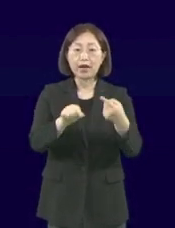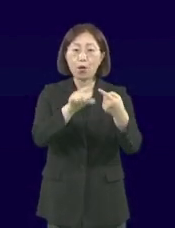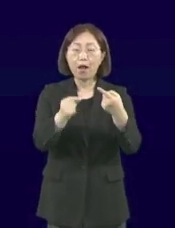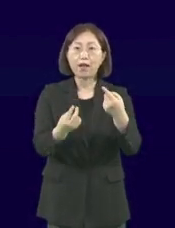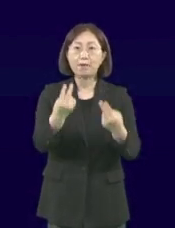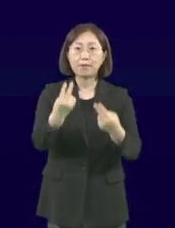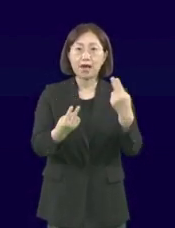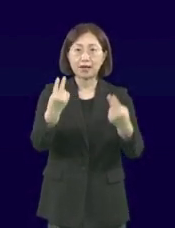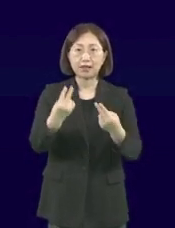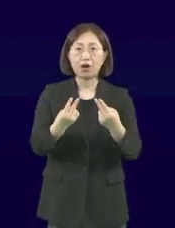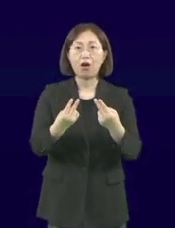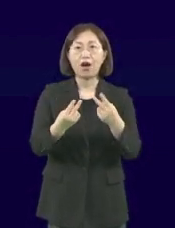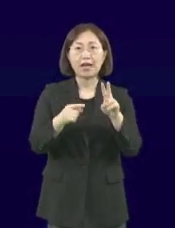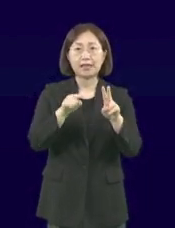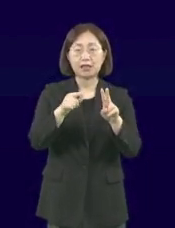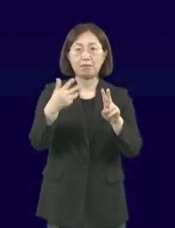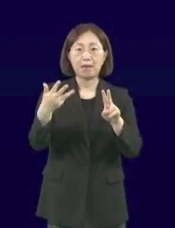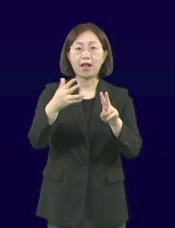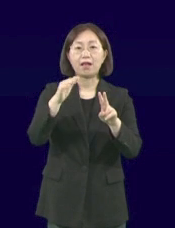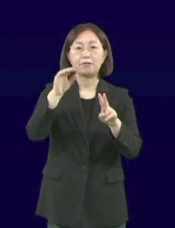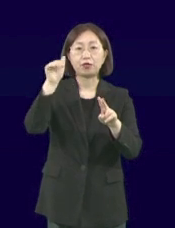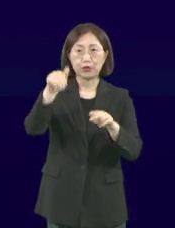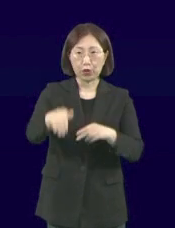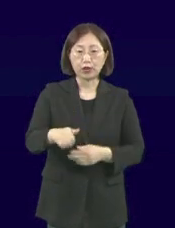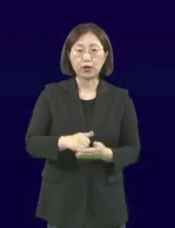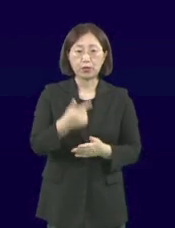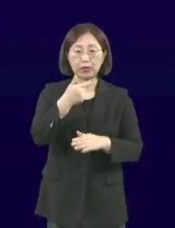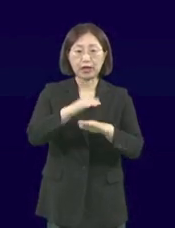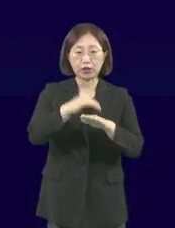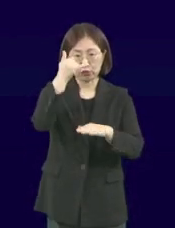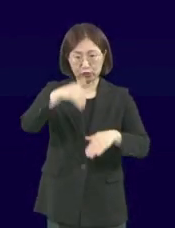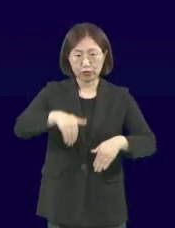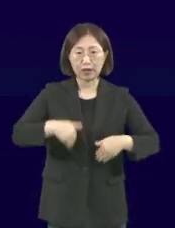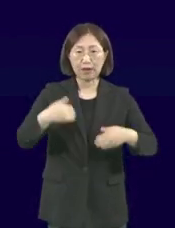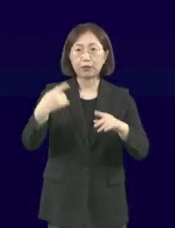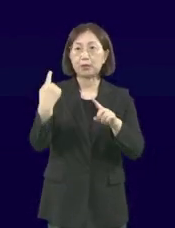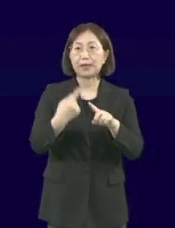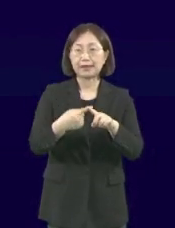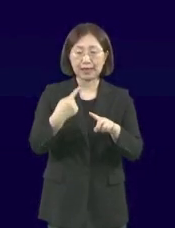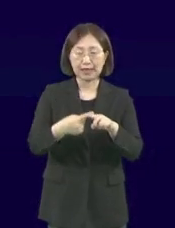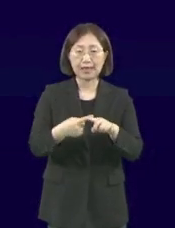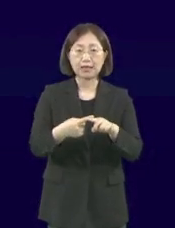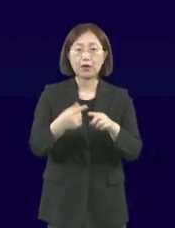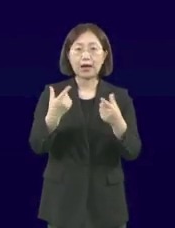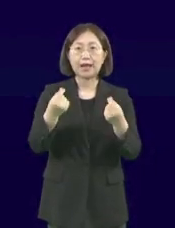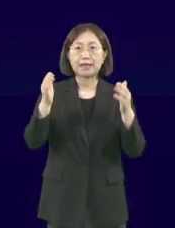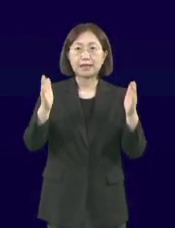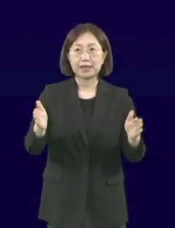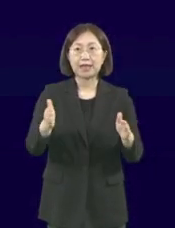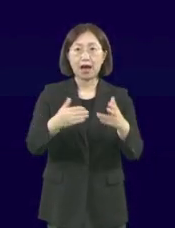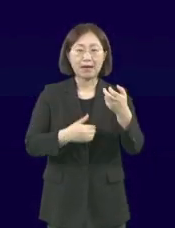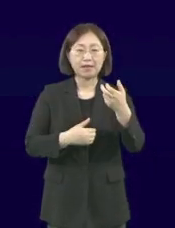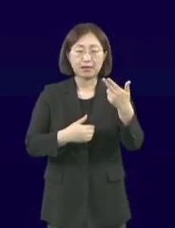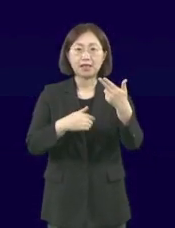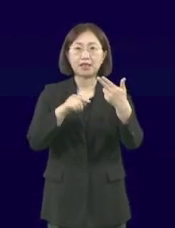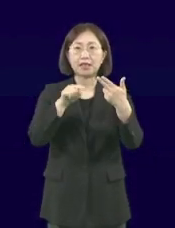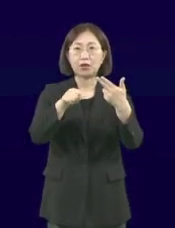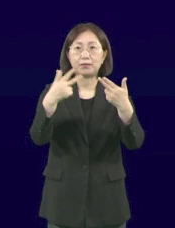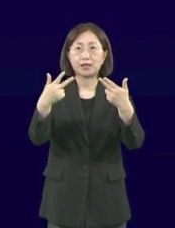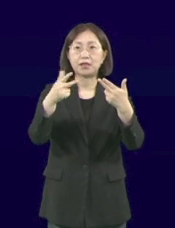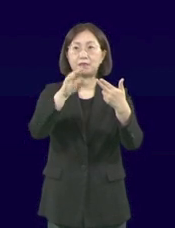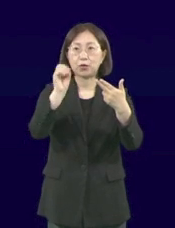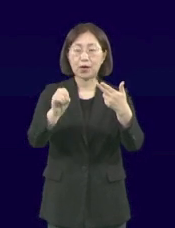2.8% 포인트 떨어졌고 대전 충청권 역시 같은 기간 87.7% 에서